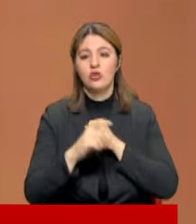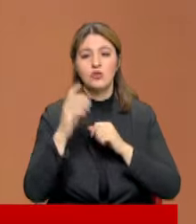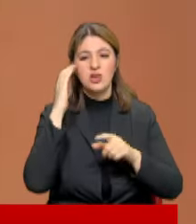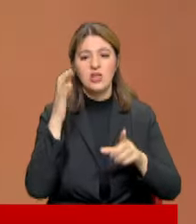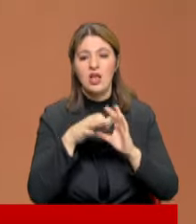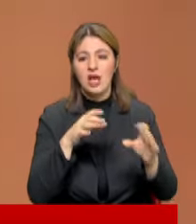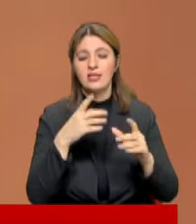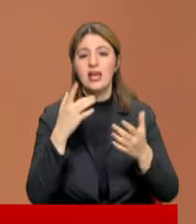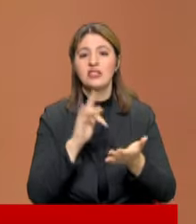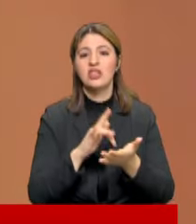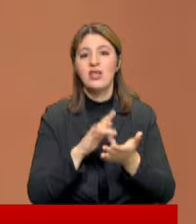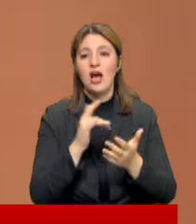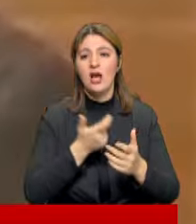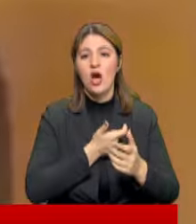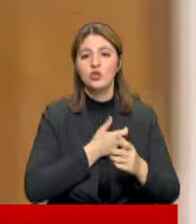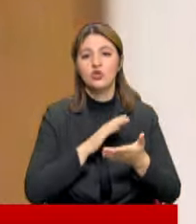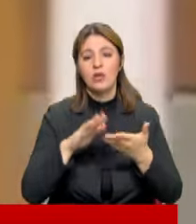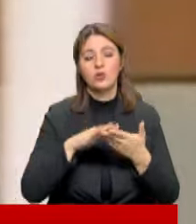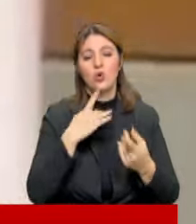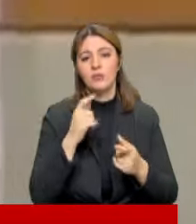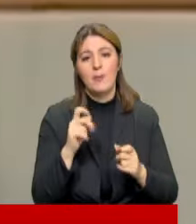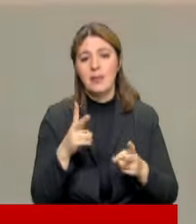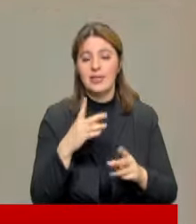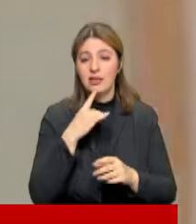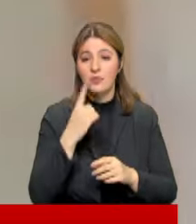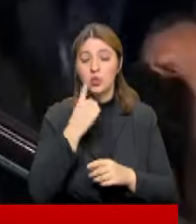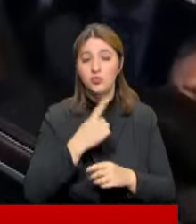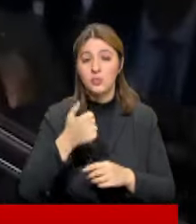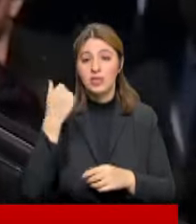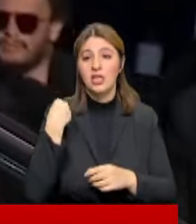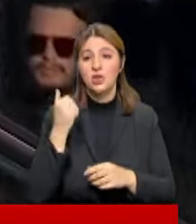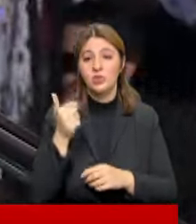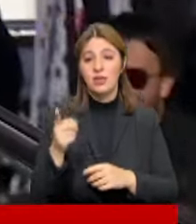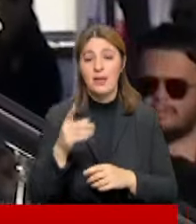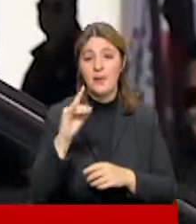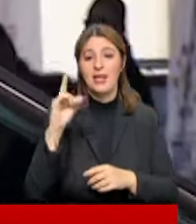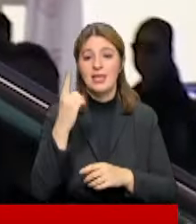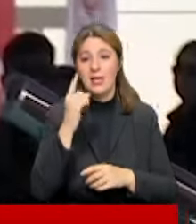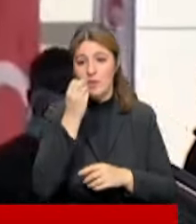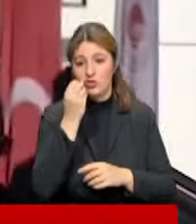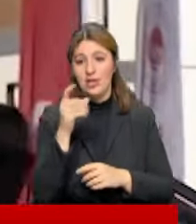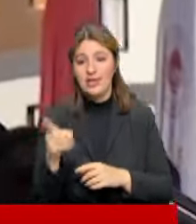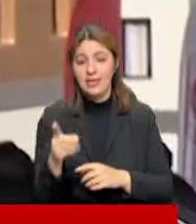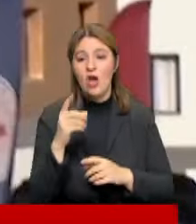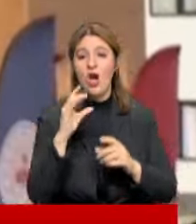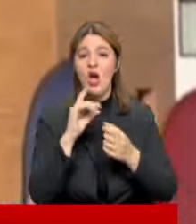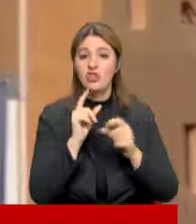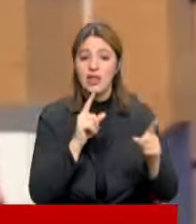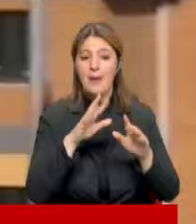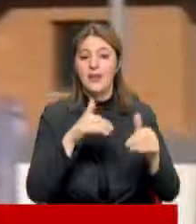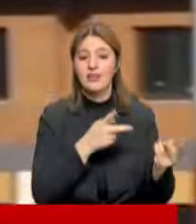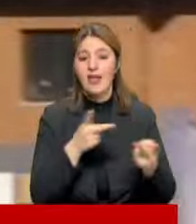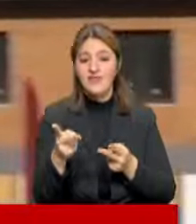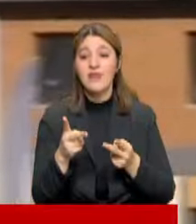ilgili infaz düzenlemesinin konuşulabilecek söyledi ama Cumhurbaşkanı yeni günde de MHP lideri Bahçeli'nin Öcalan'a meclis